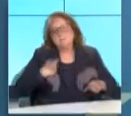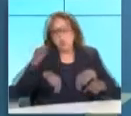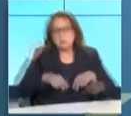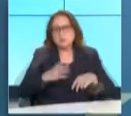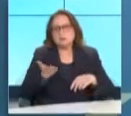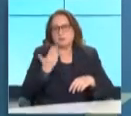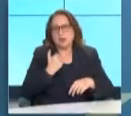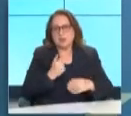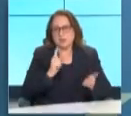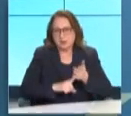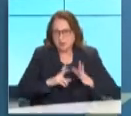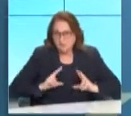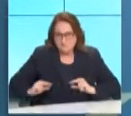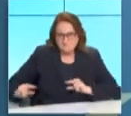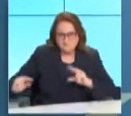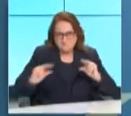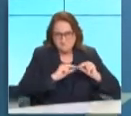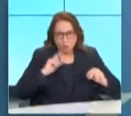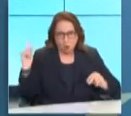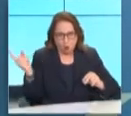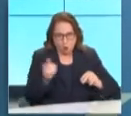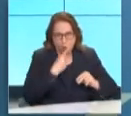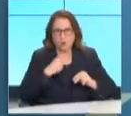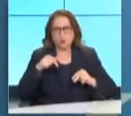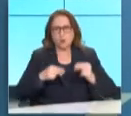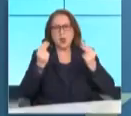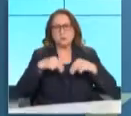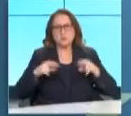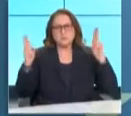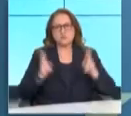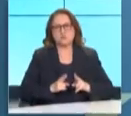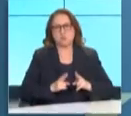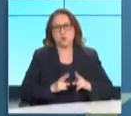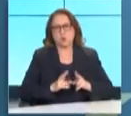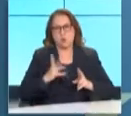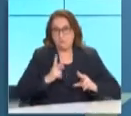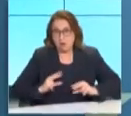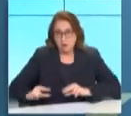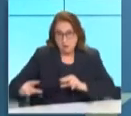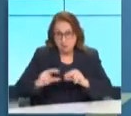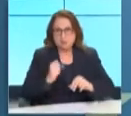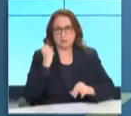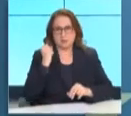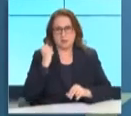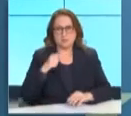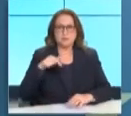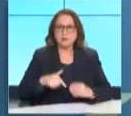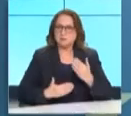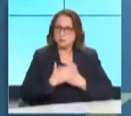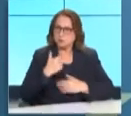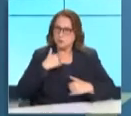κοινοβούλιο. Σήμερα το πρωί είχα την ευκαιρία να συνομιλήσω για ακόμα μια φορά με τον πρόεδρο Ζελένσκι. Τον ευχαρίστησα για